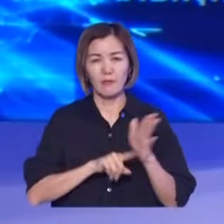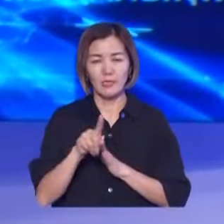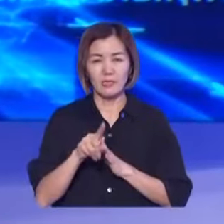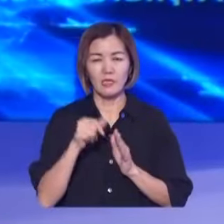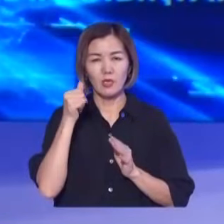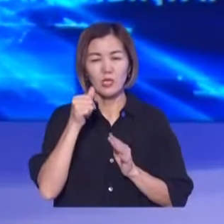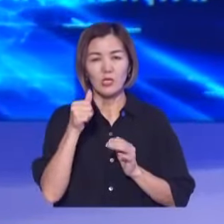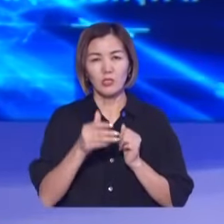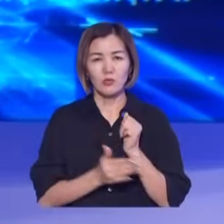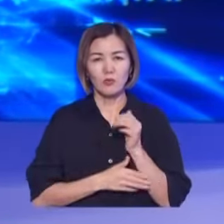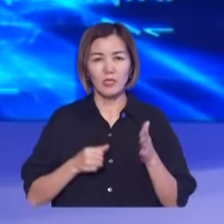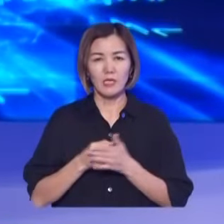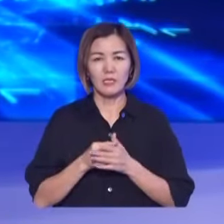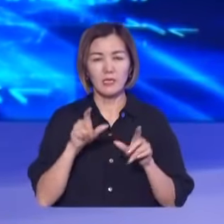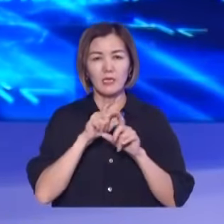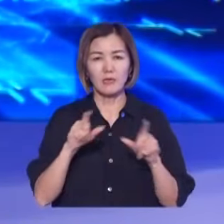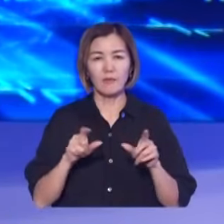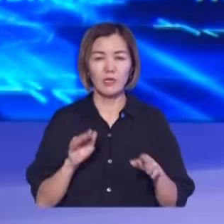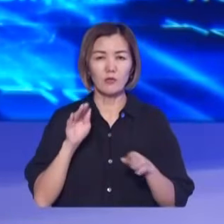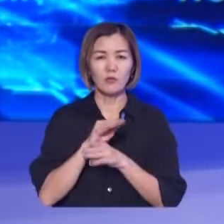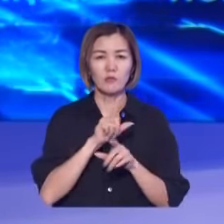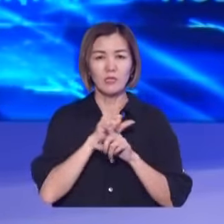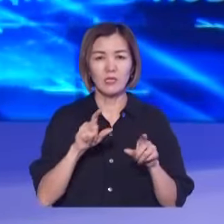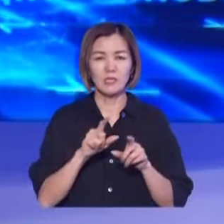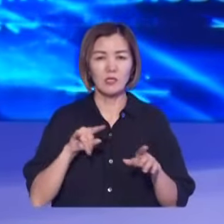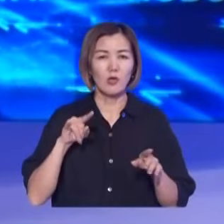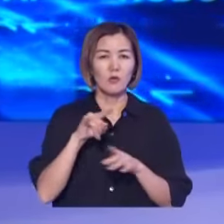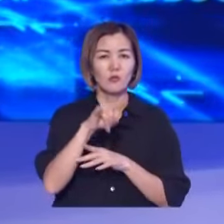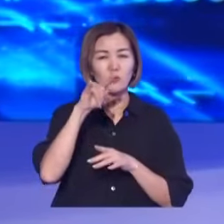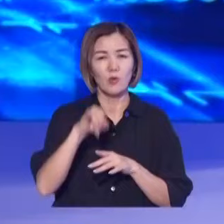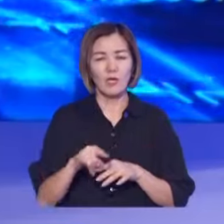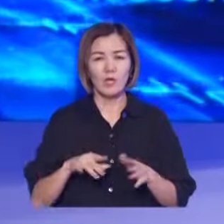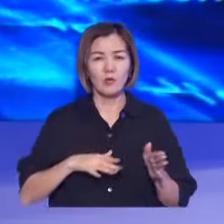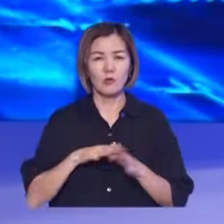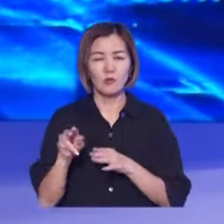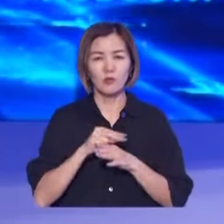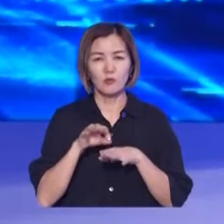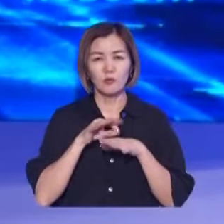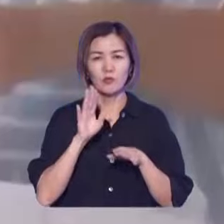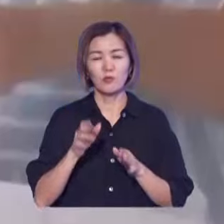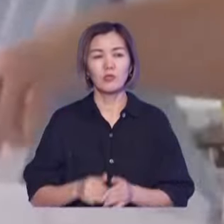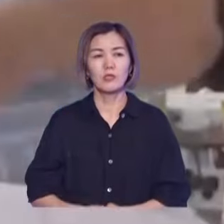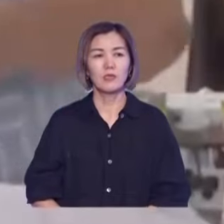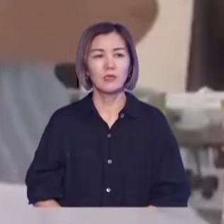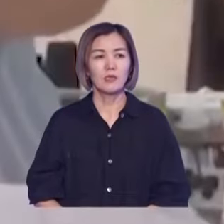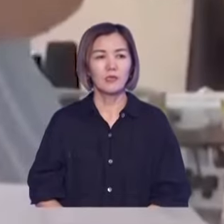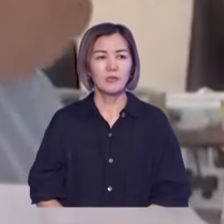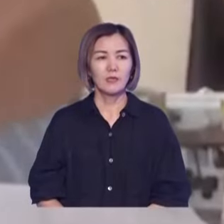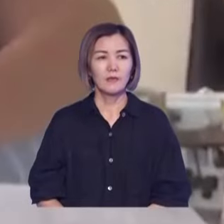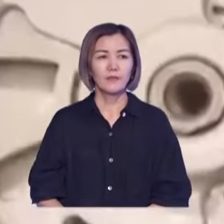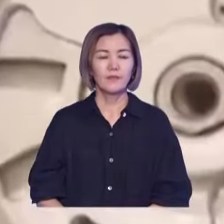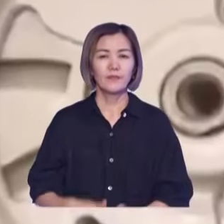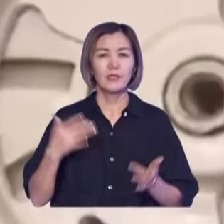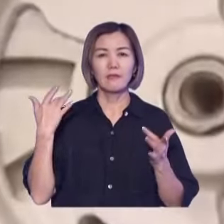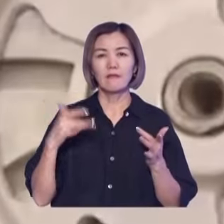басталған, жыл соңына дейін негізгі ғимараты, қосымша нысандар, ұшу алаңы күрделі жөндеуден өтеді. Таразда